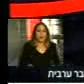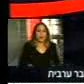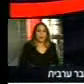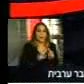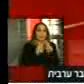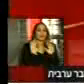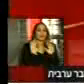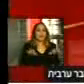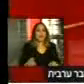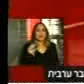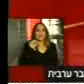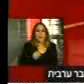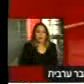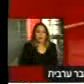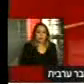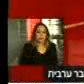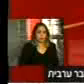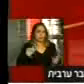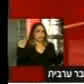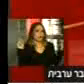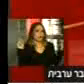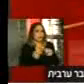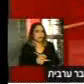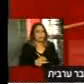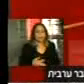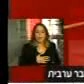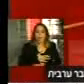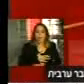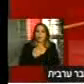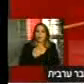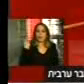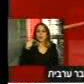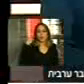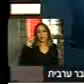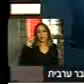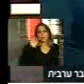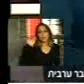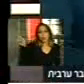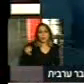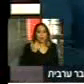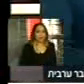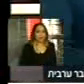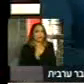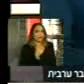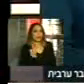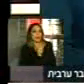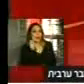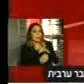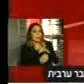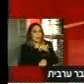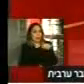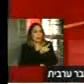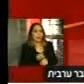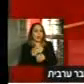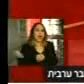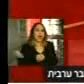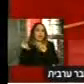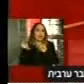סלמן, ובאמת הוא הופך להיות יקיר סעודיה. ועכשיו הקטרים מגלים אותו? ועכשיו הקטרים מגלים אותו, הוא עובר בינתיים לגור